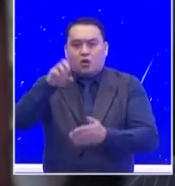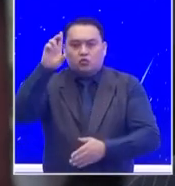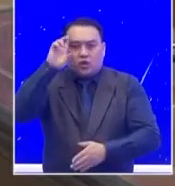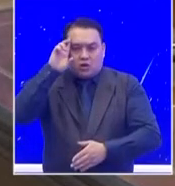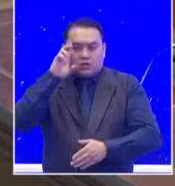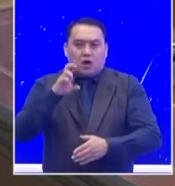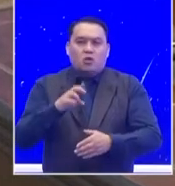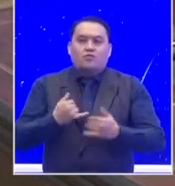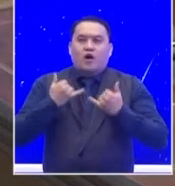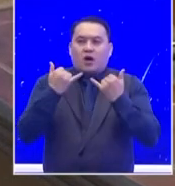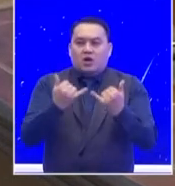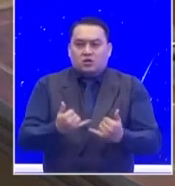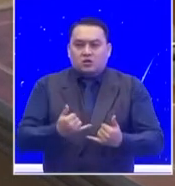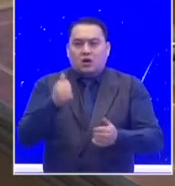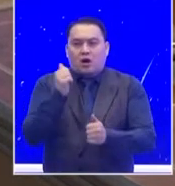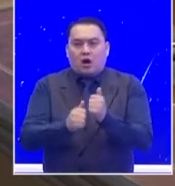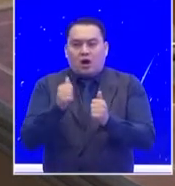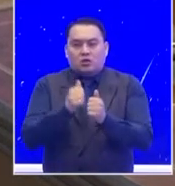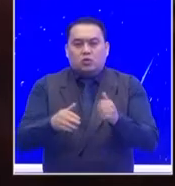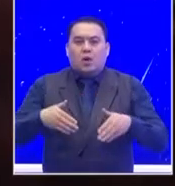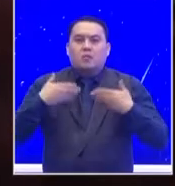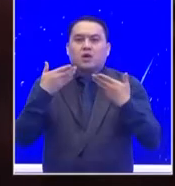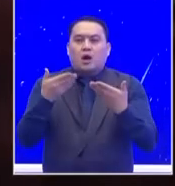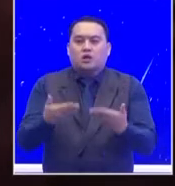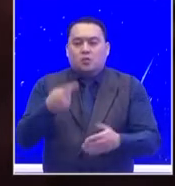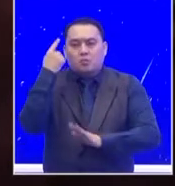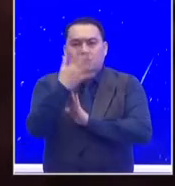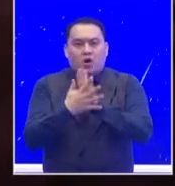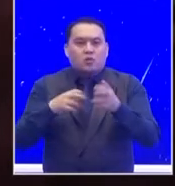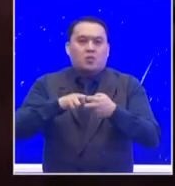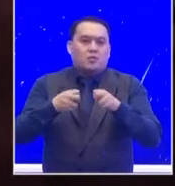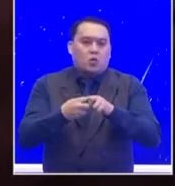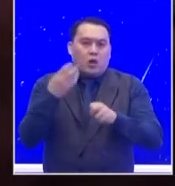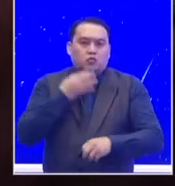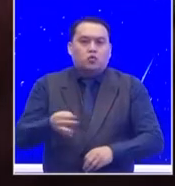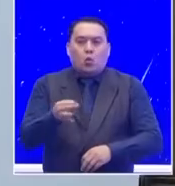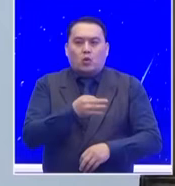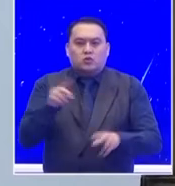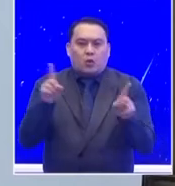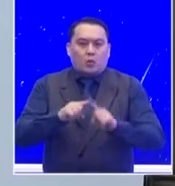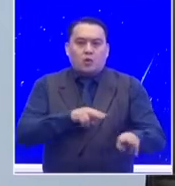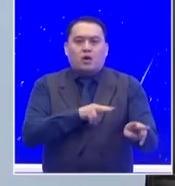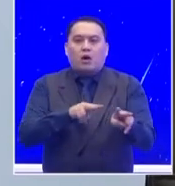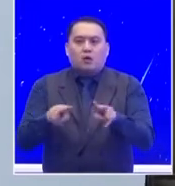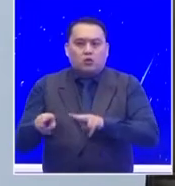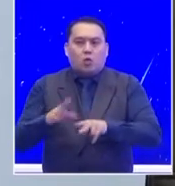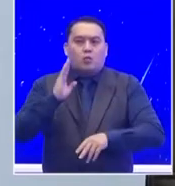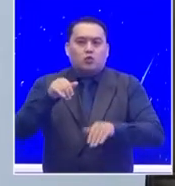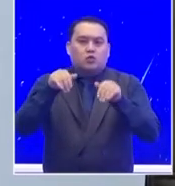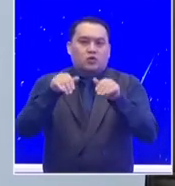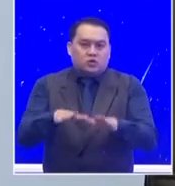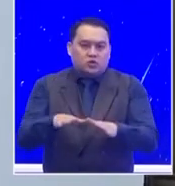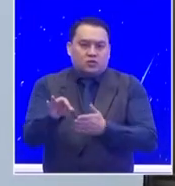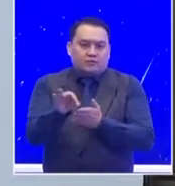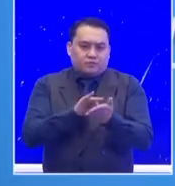региона с одинаковым уважением отнесся к каждому из обратившихся, дав понять, что проблемы житосудцев под особым контролем, а значит, будут решены в